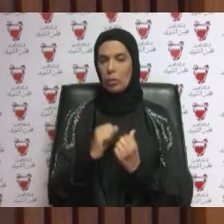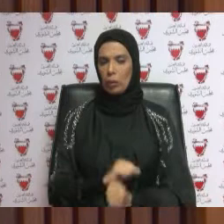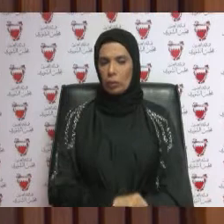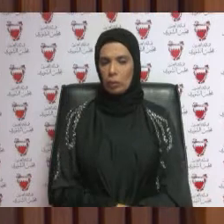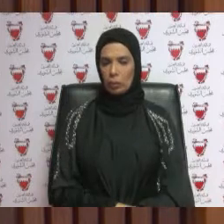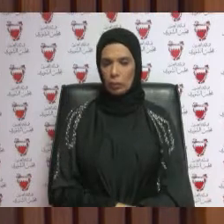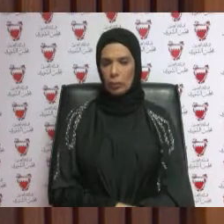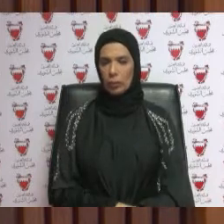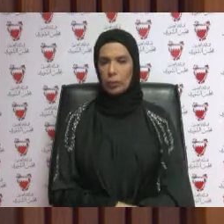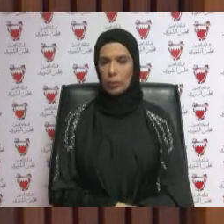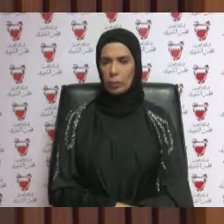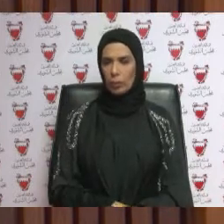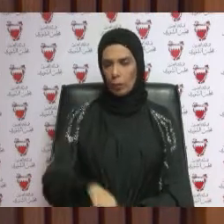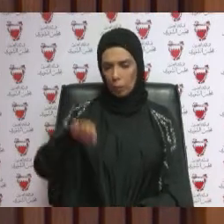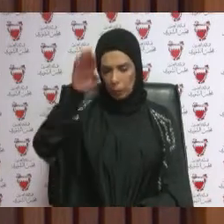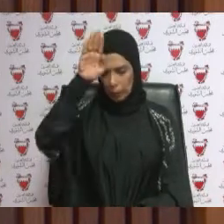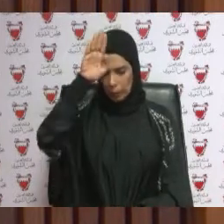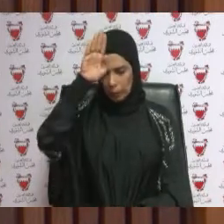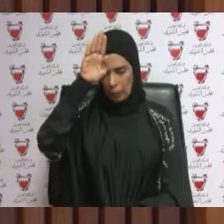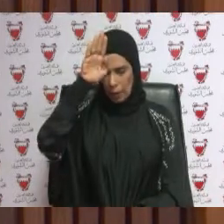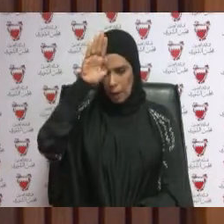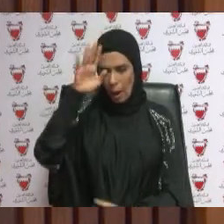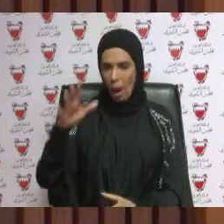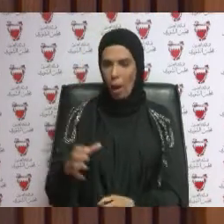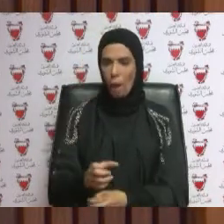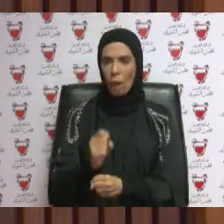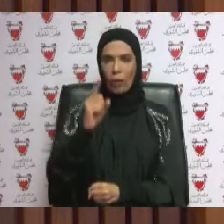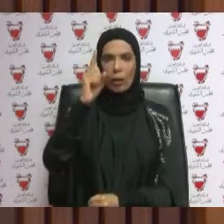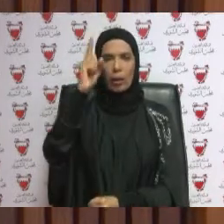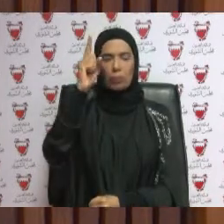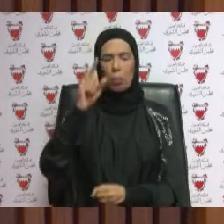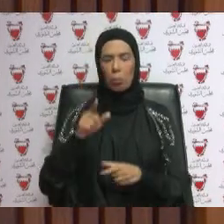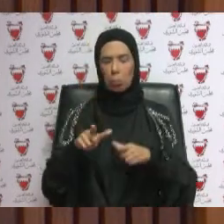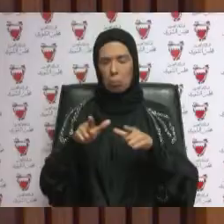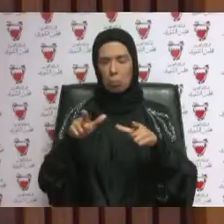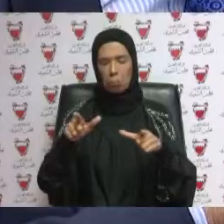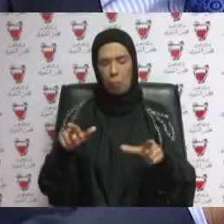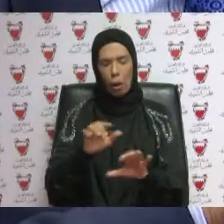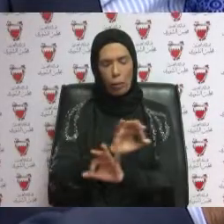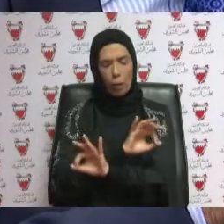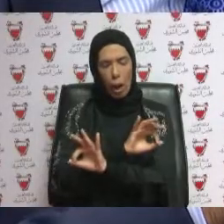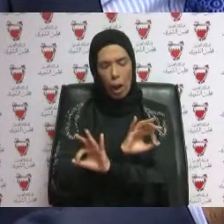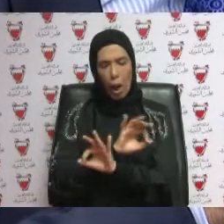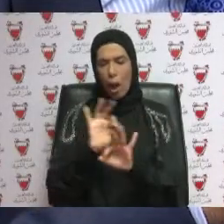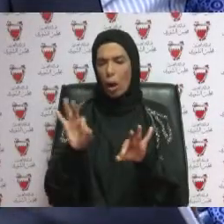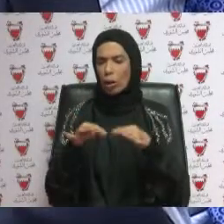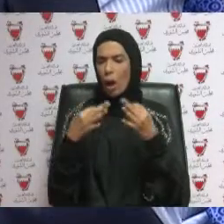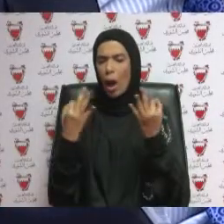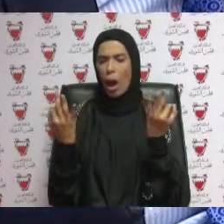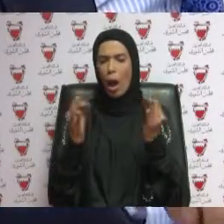الجلالة الملك المفدى حفظه الله على هذا الخطاب الوافي الذي من